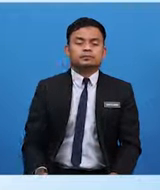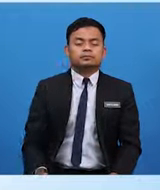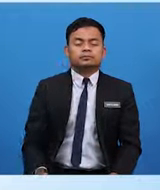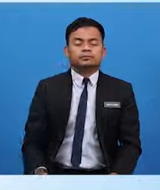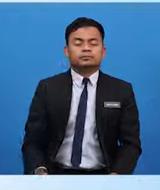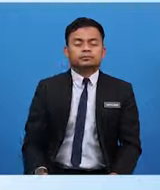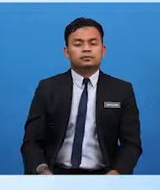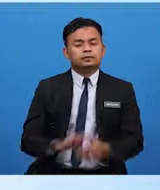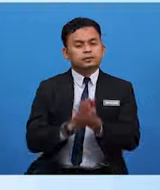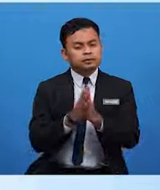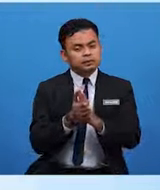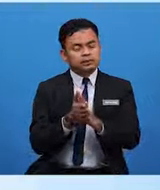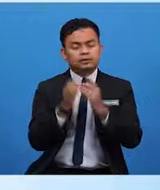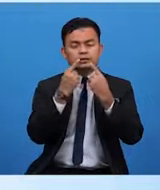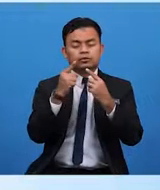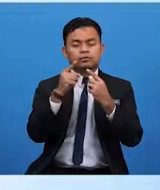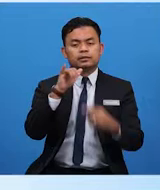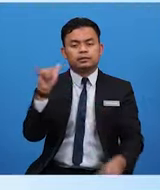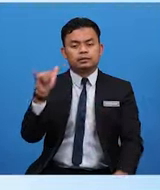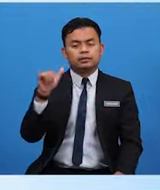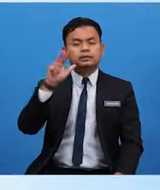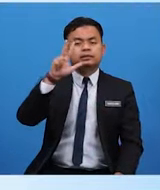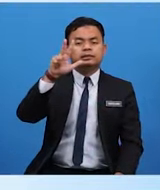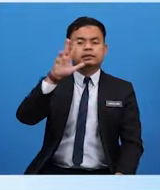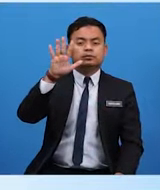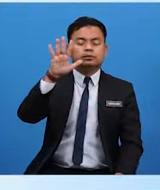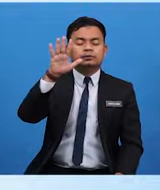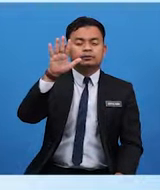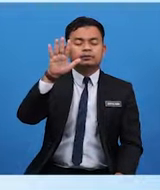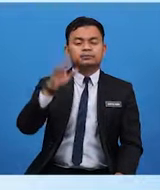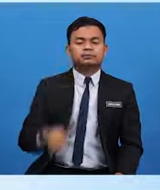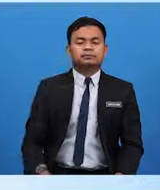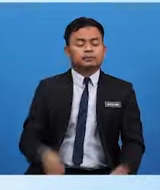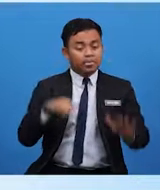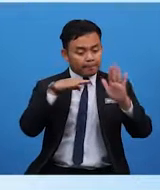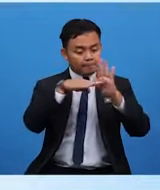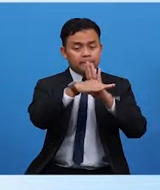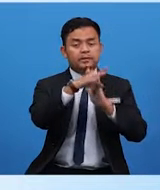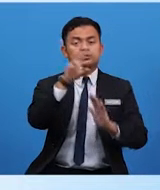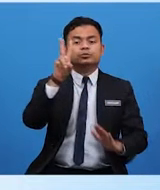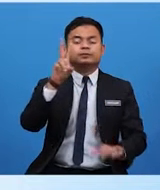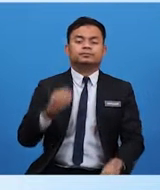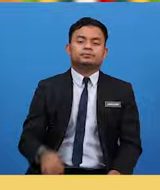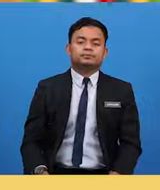I make jawabannya ialah 35 peduli